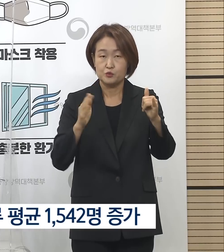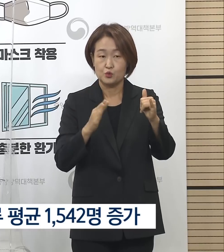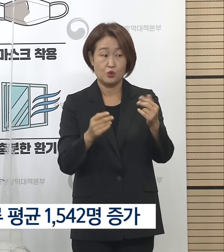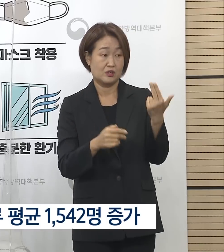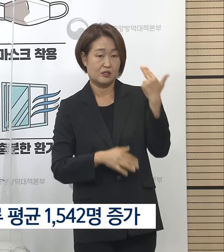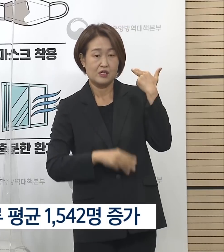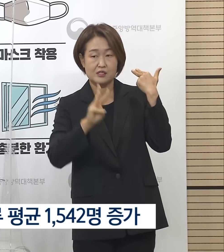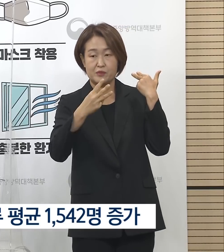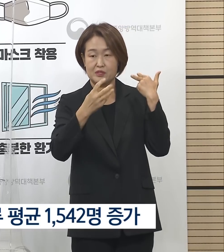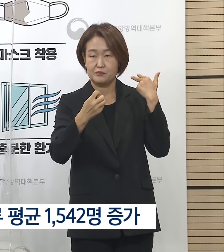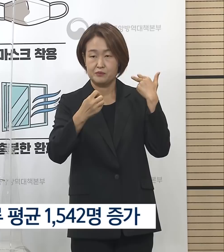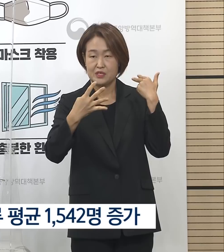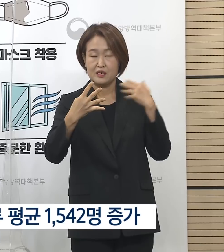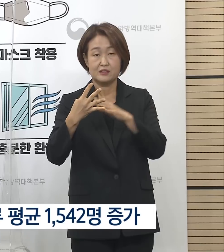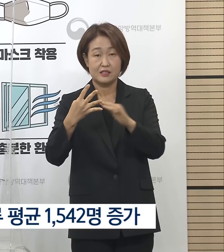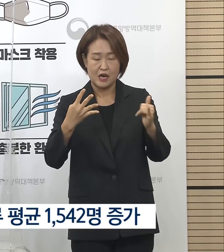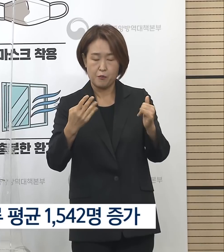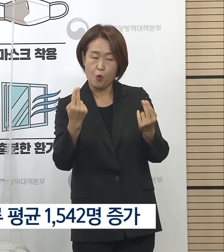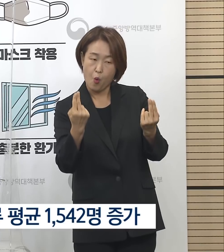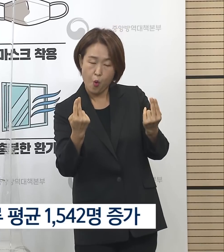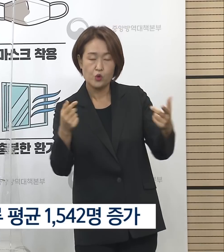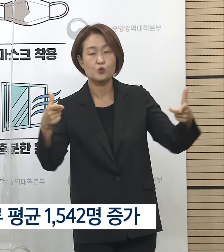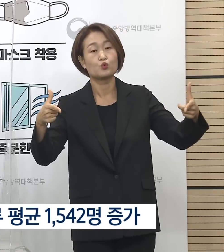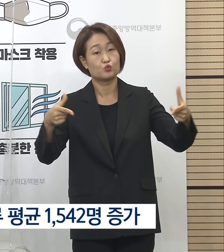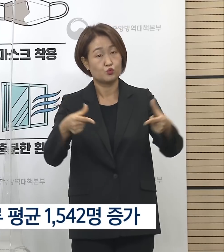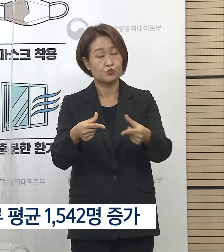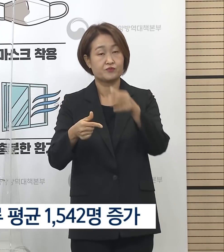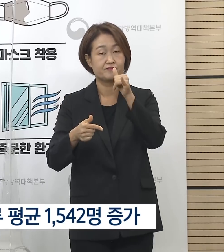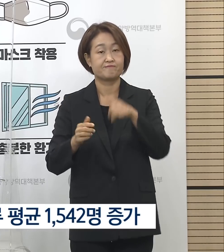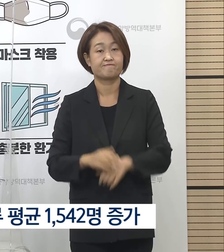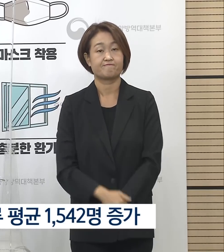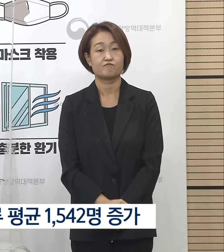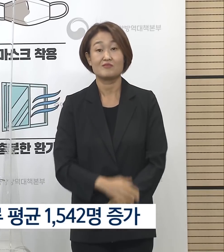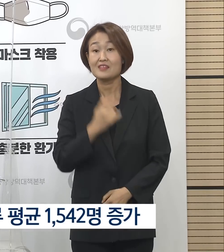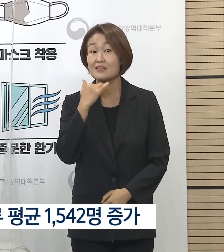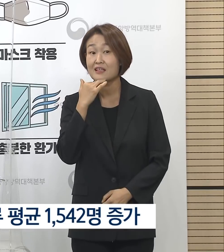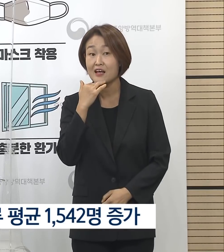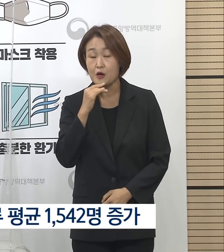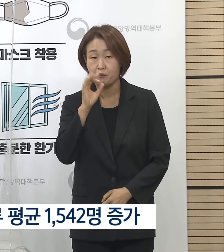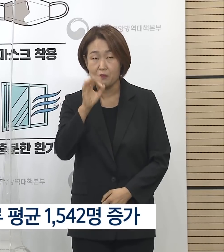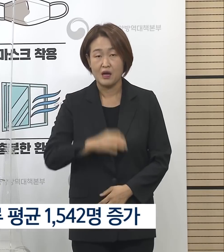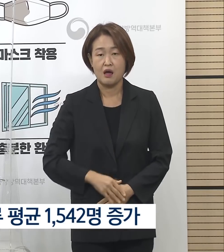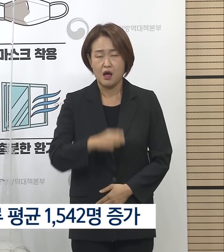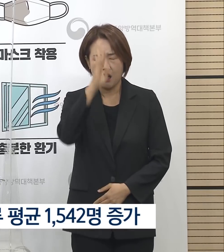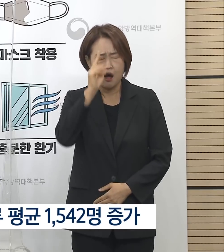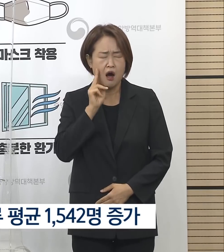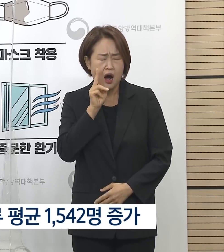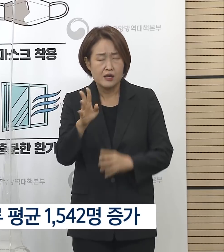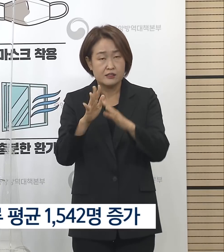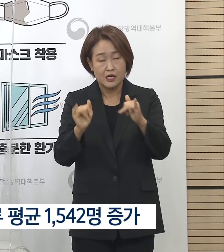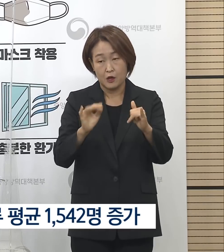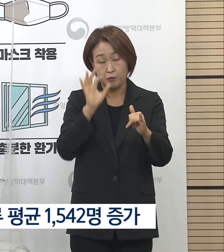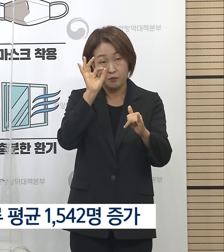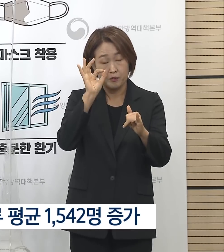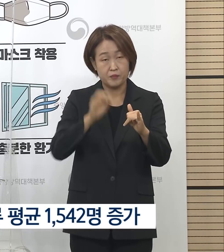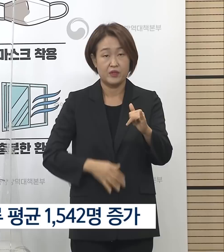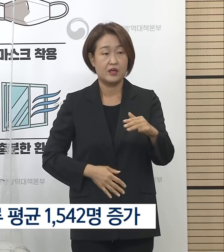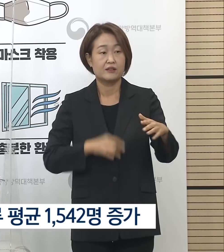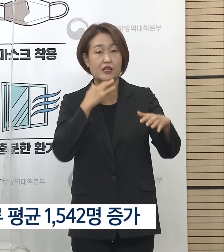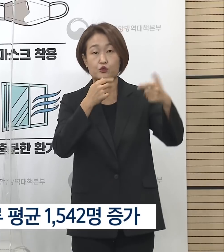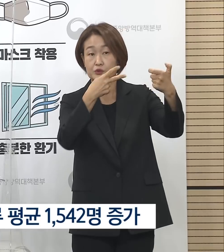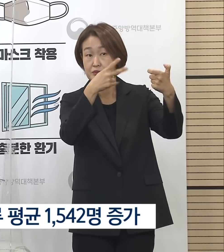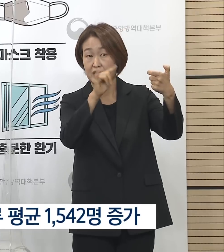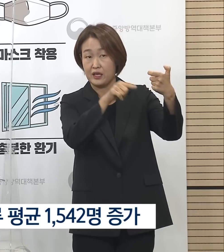전주에 342명에 비해서는 감소하였습니다. 연령군별로 위중증 환자를 살펴보면